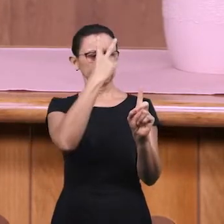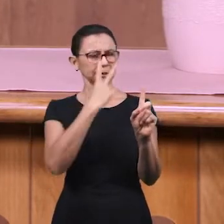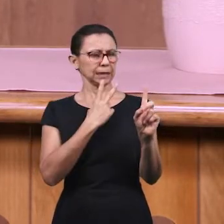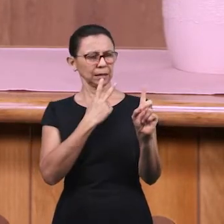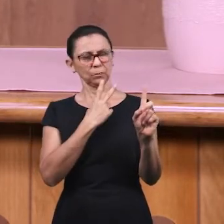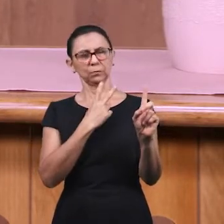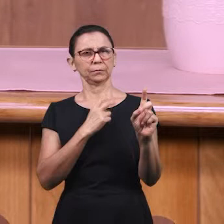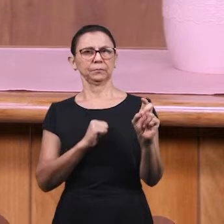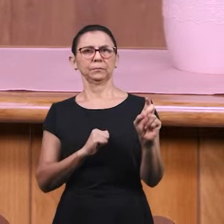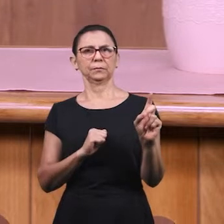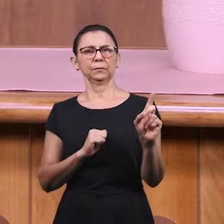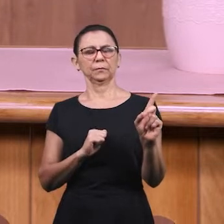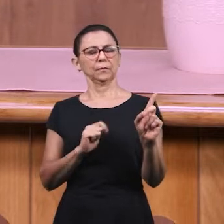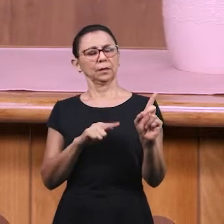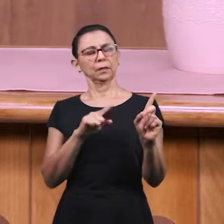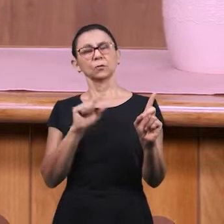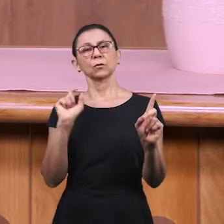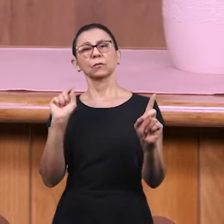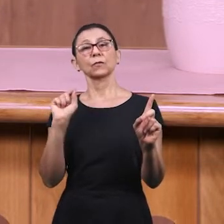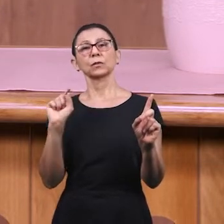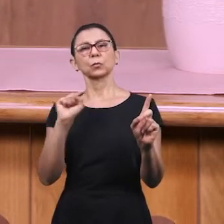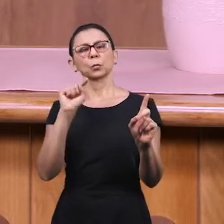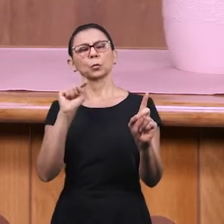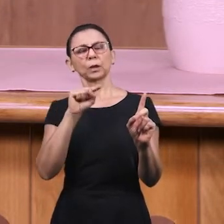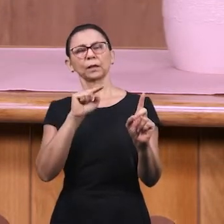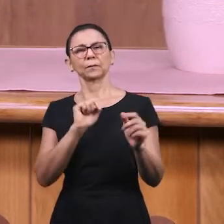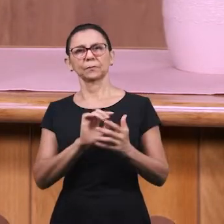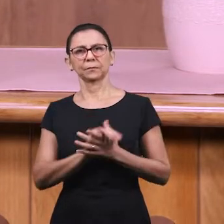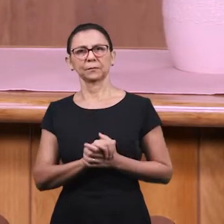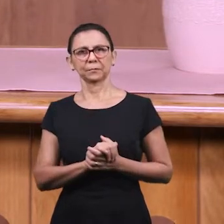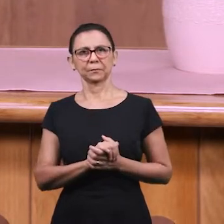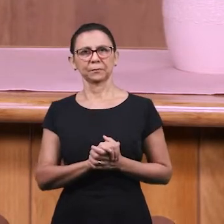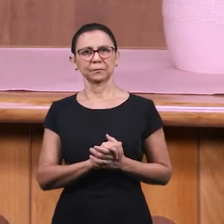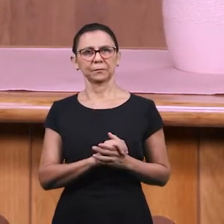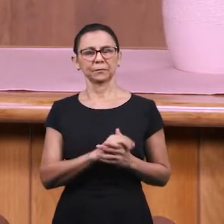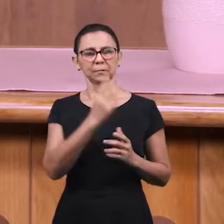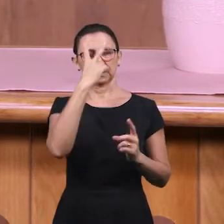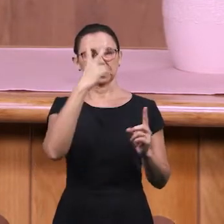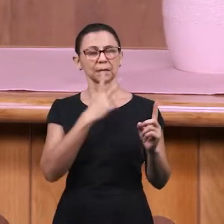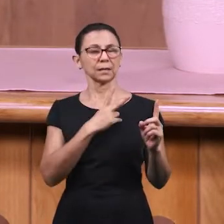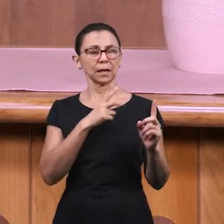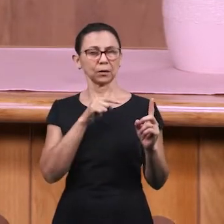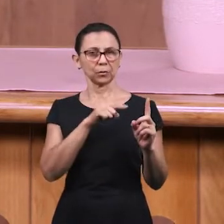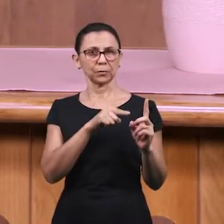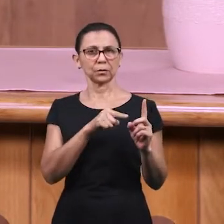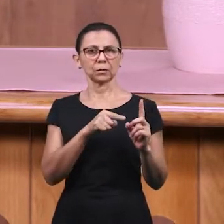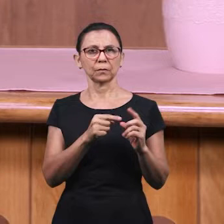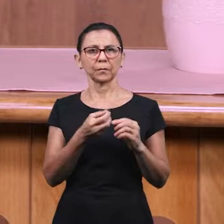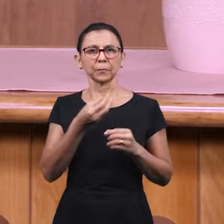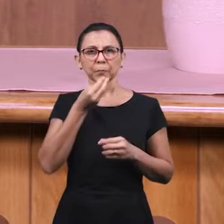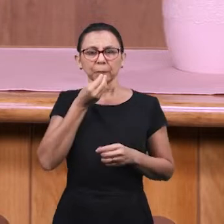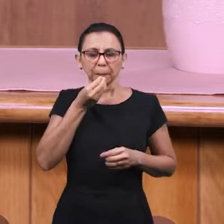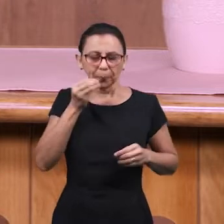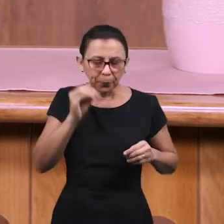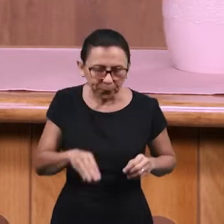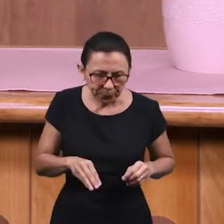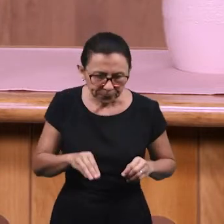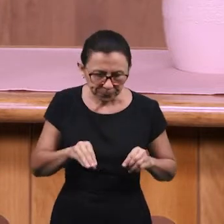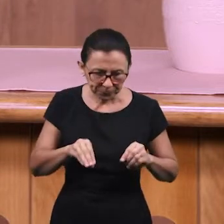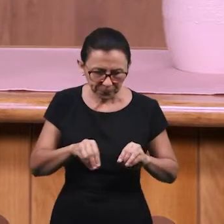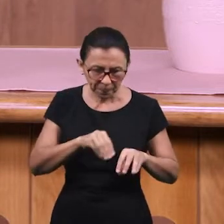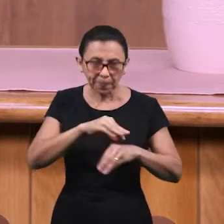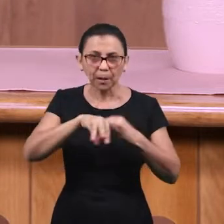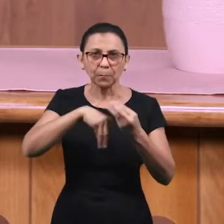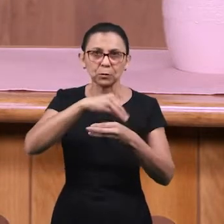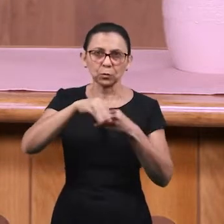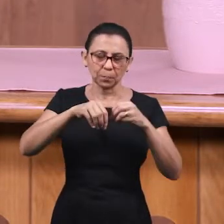Как бы подошел к нему, что Иисус сделал? Он плюнул на землю, сделал брение и сплюновение